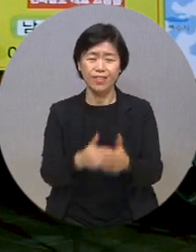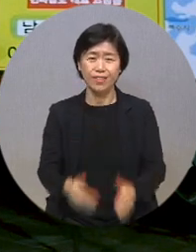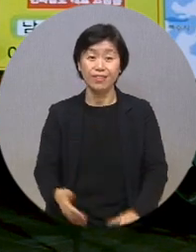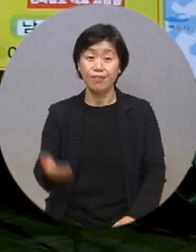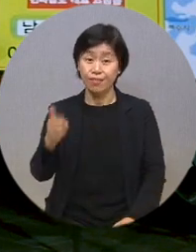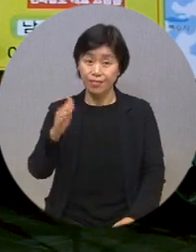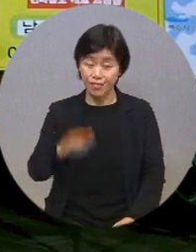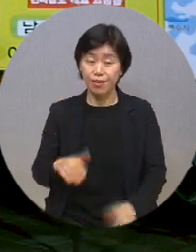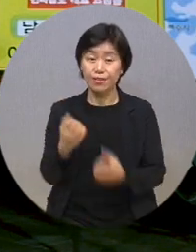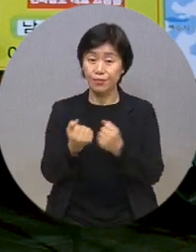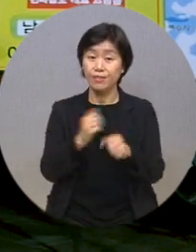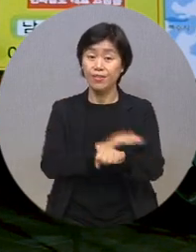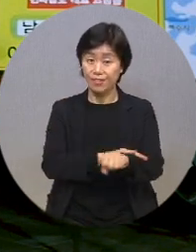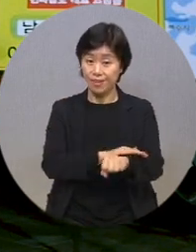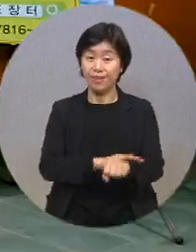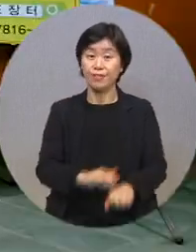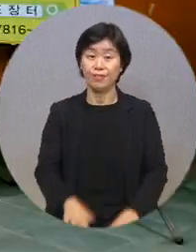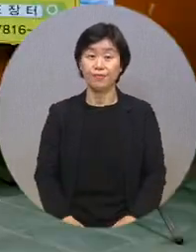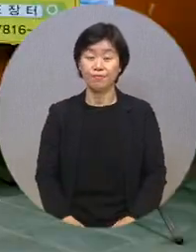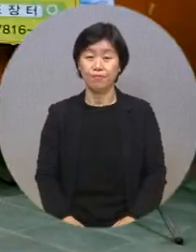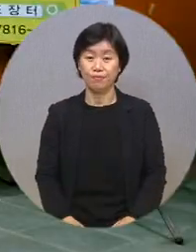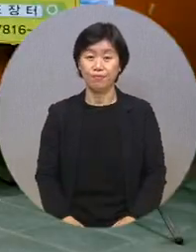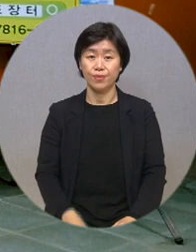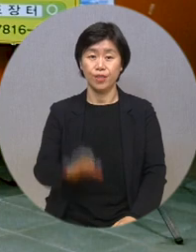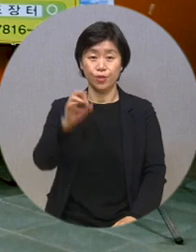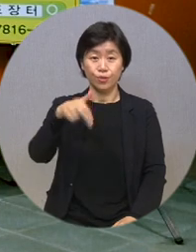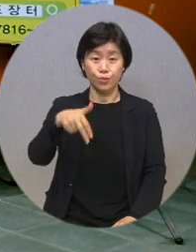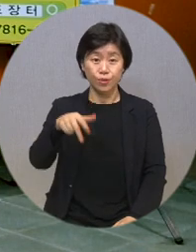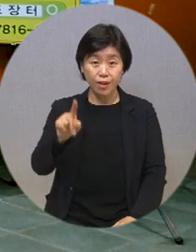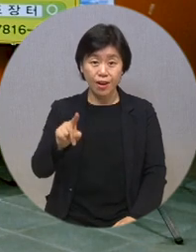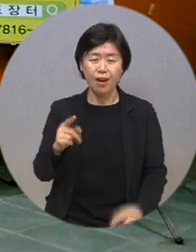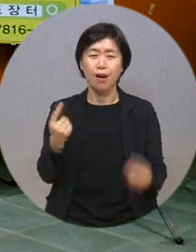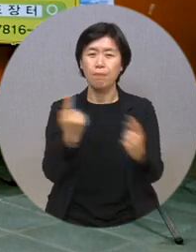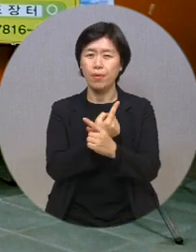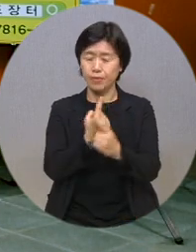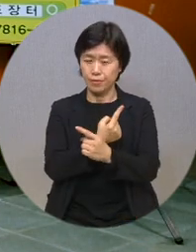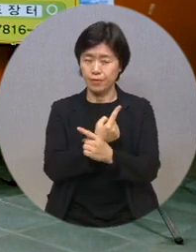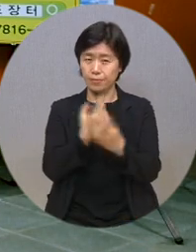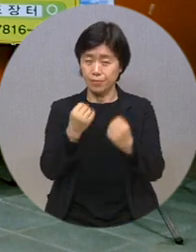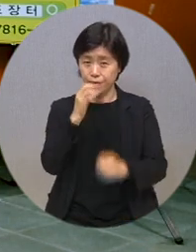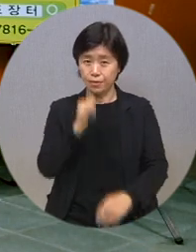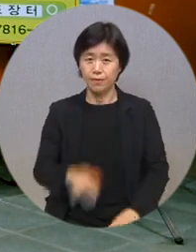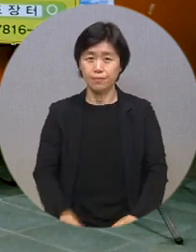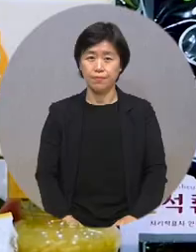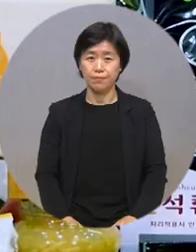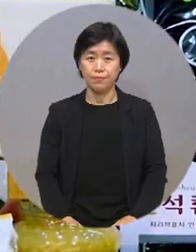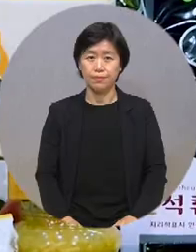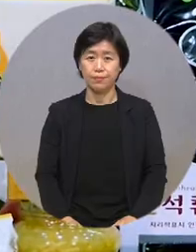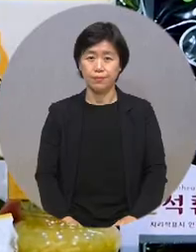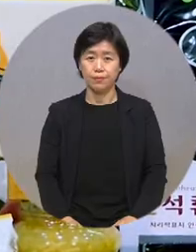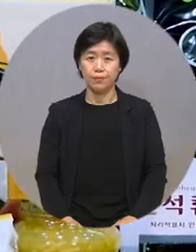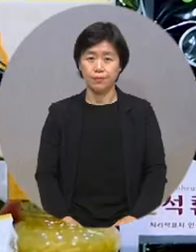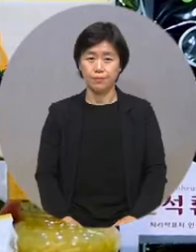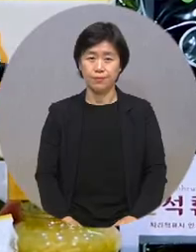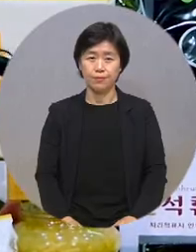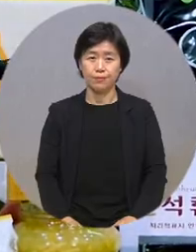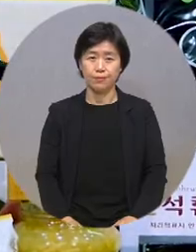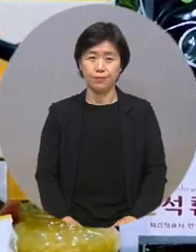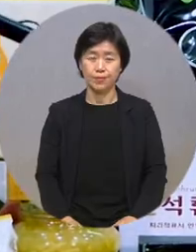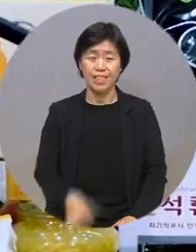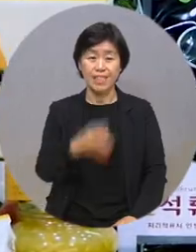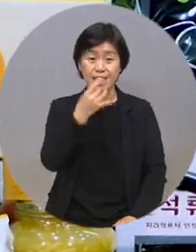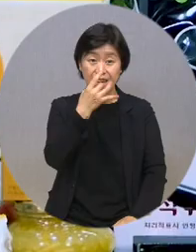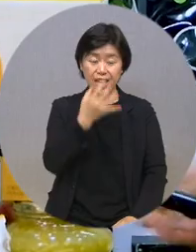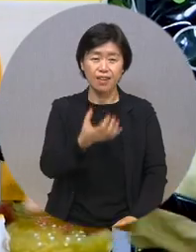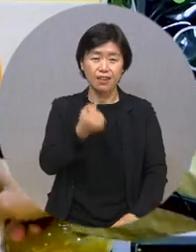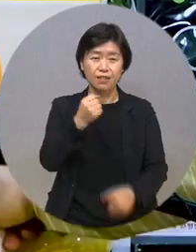하셨어요. 3종 세트가 그냥 쏙 들어와요. 네. 유자의 변신은 무죄. 무죄. 자, 변신 소개해 주시죠. 고흥에서 나오는